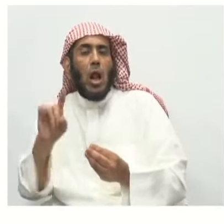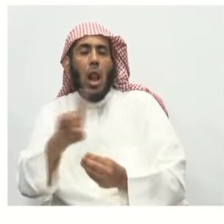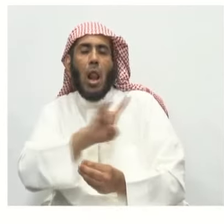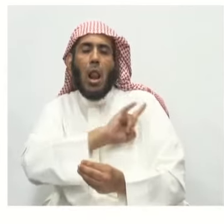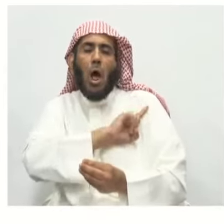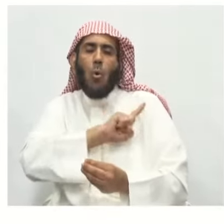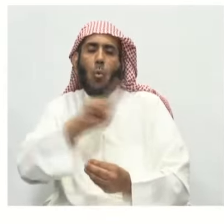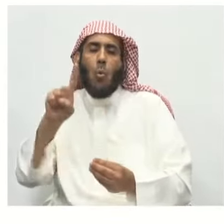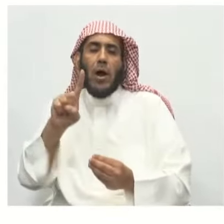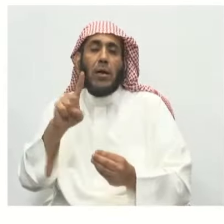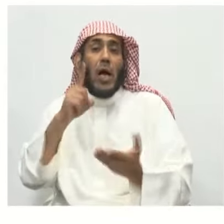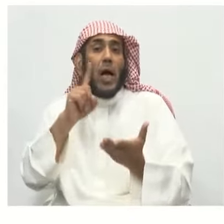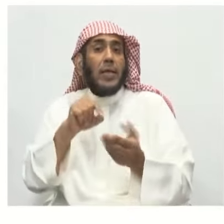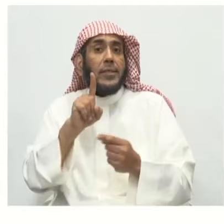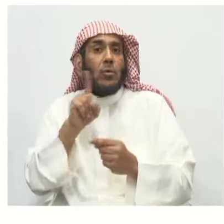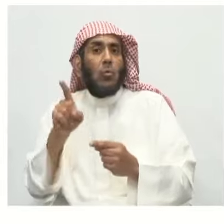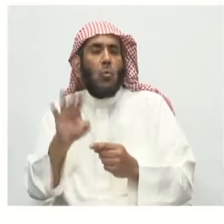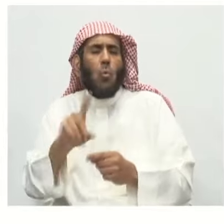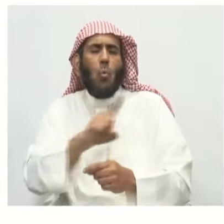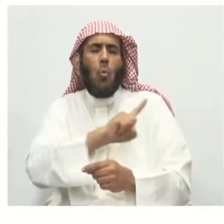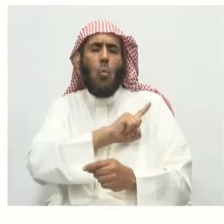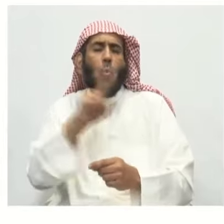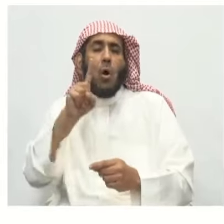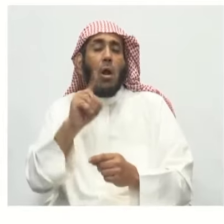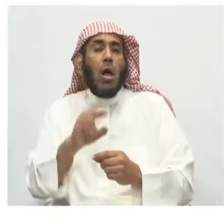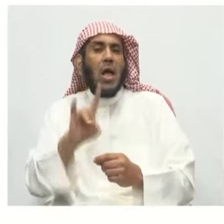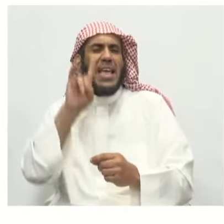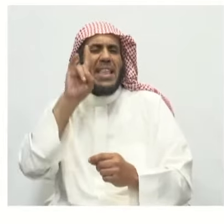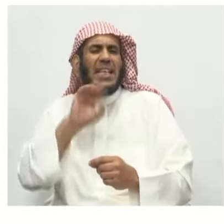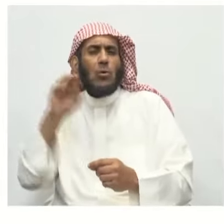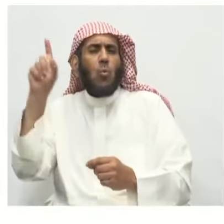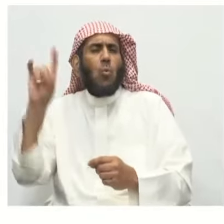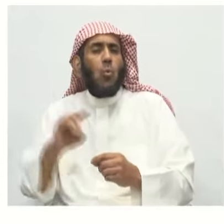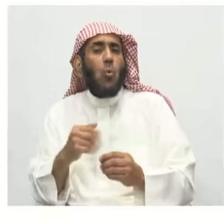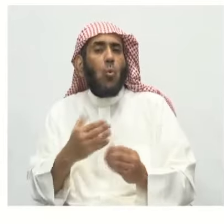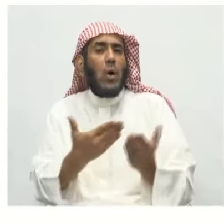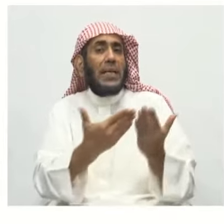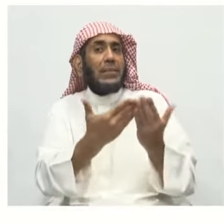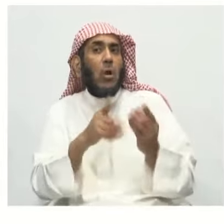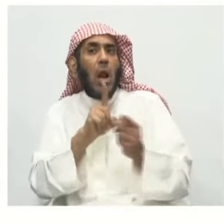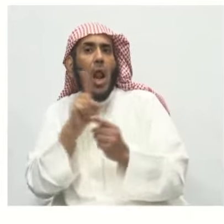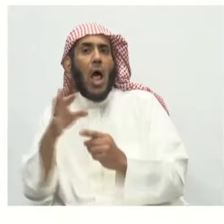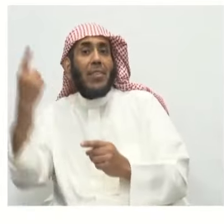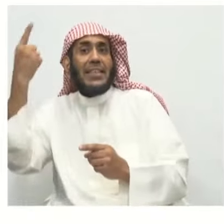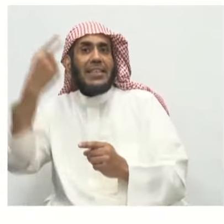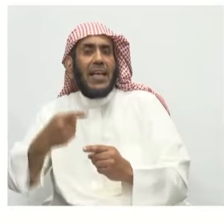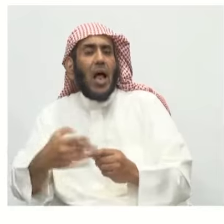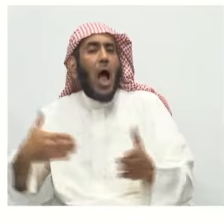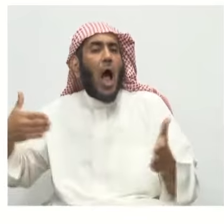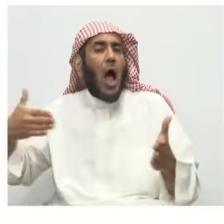يمكن ان تكون ولا يمكن لهذه الشياطين ان تعين هذا الساحر